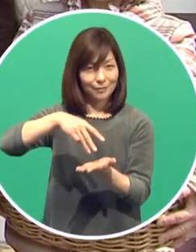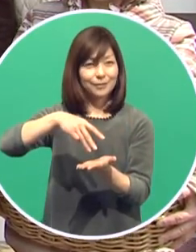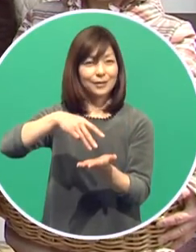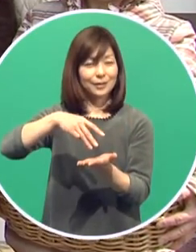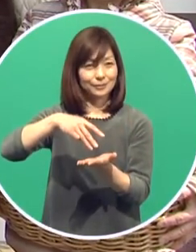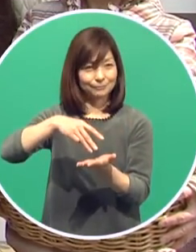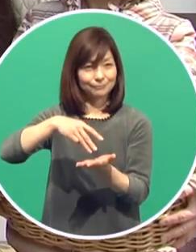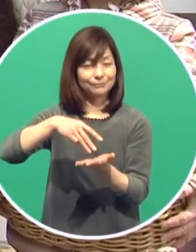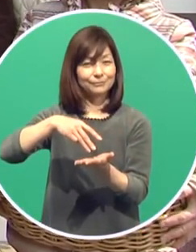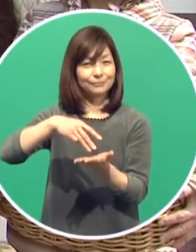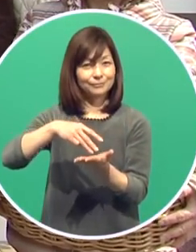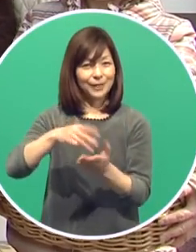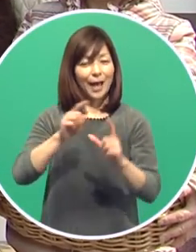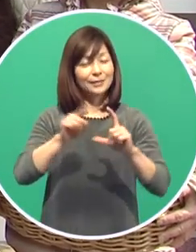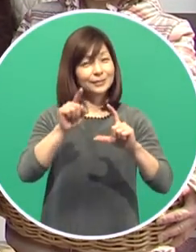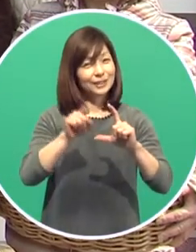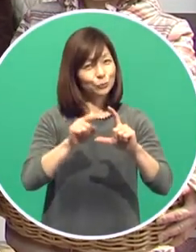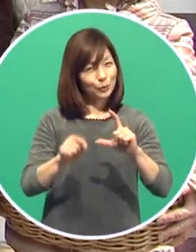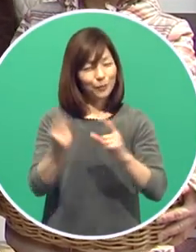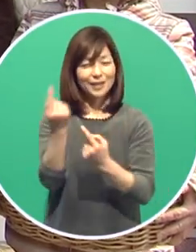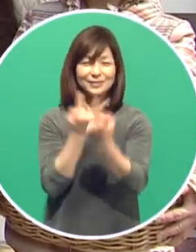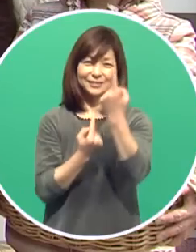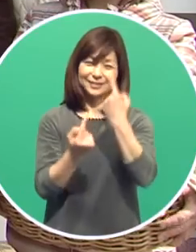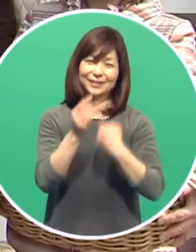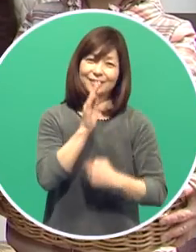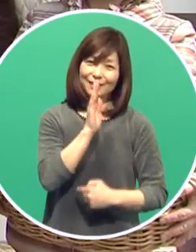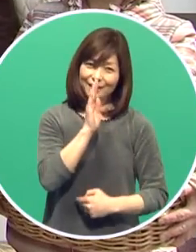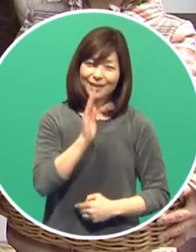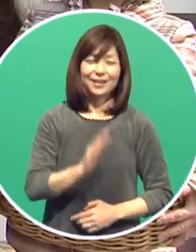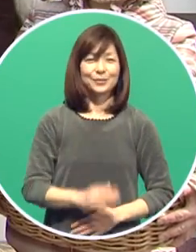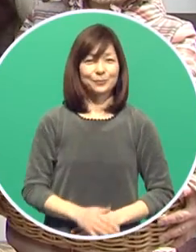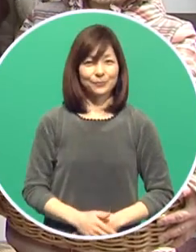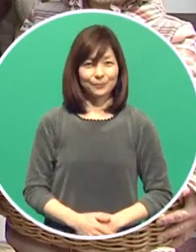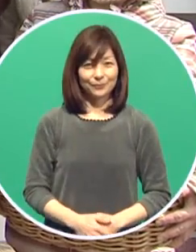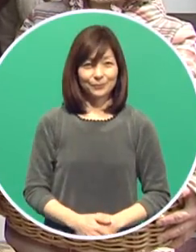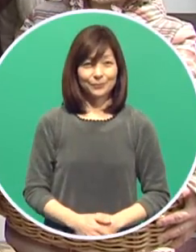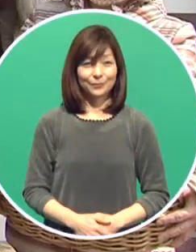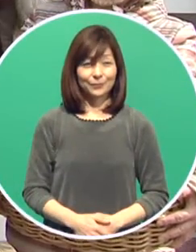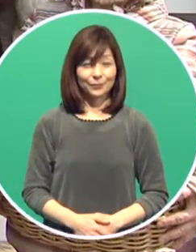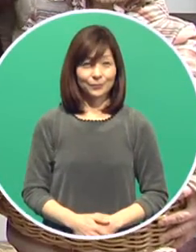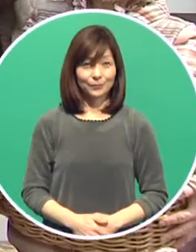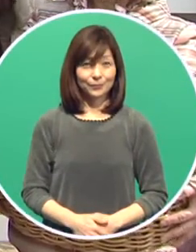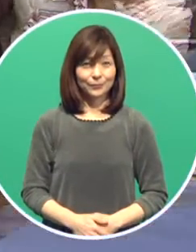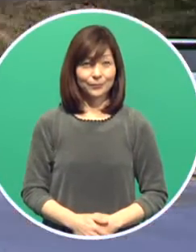ームパスタ、皆さん因島へ来てね。